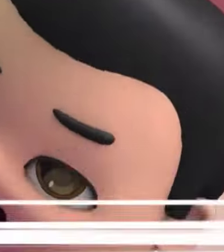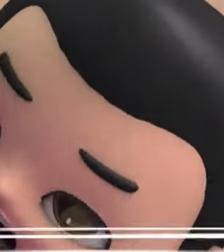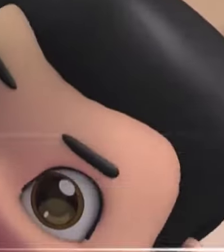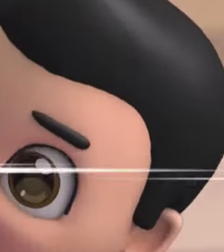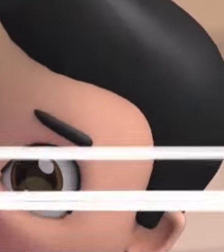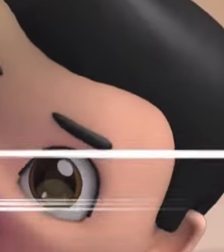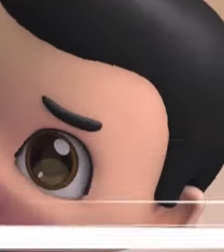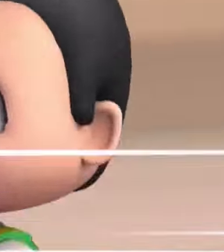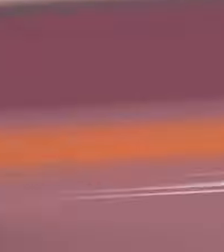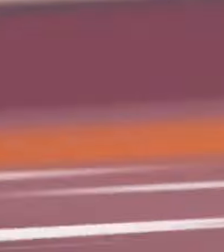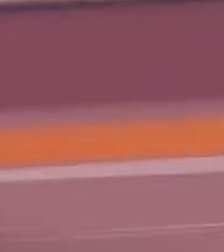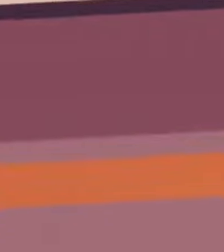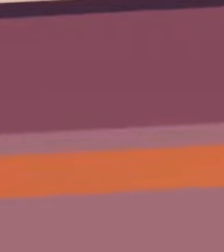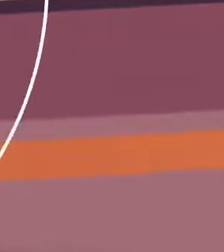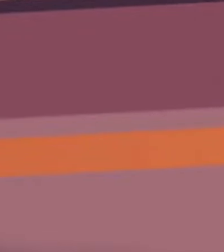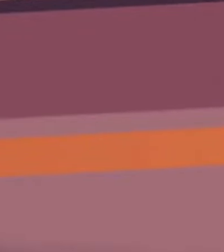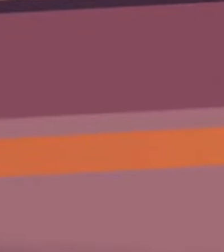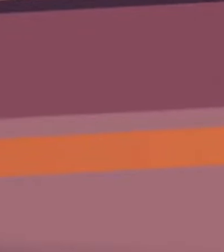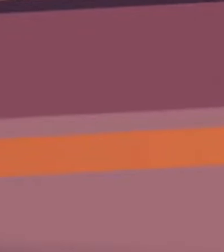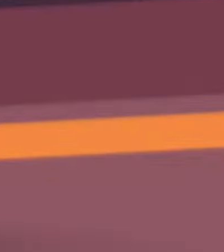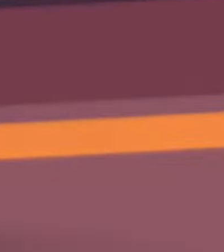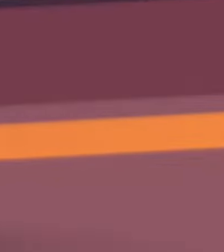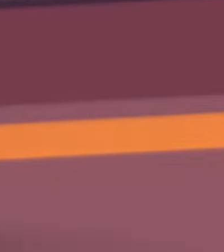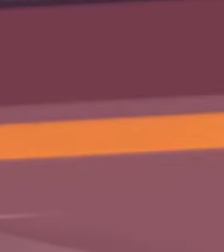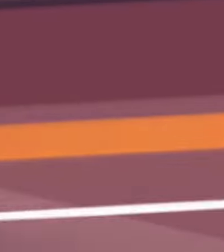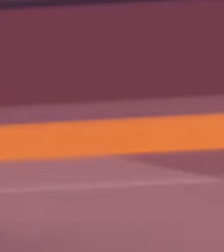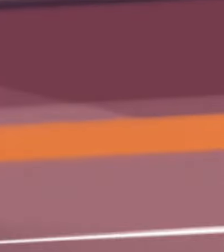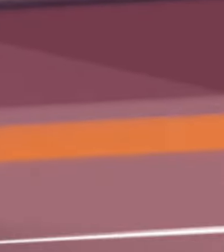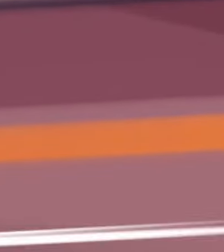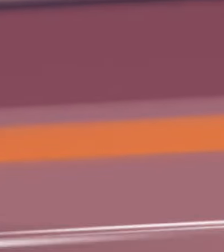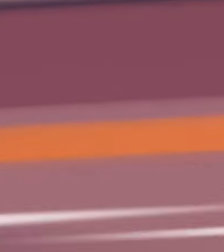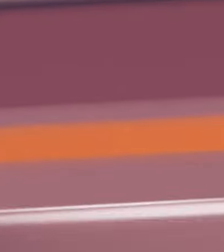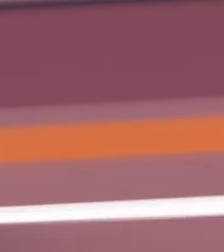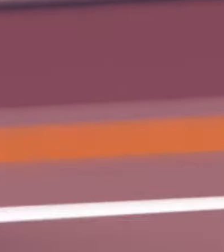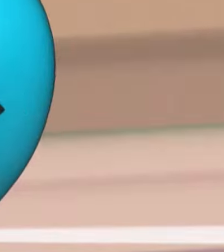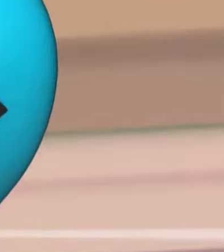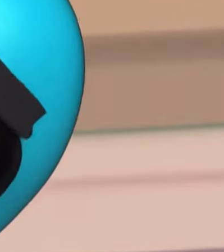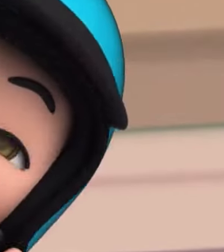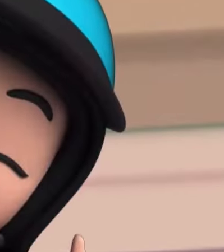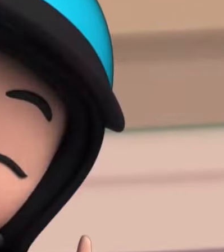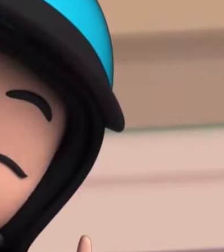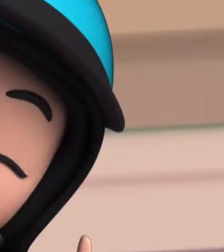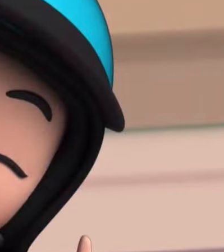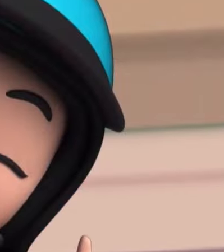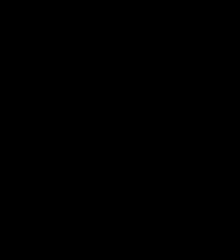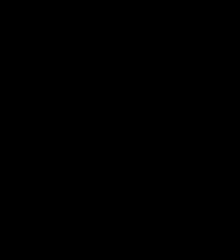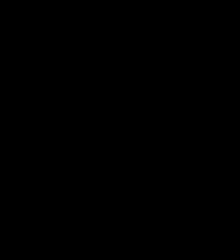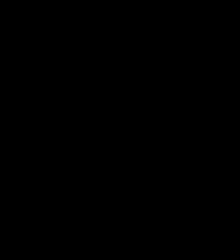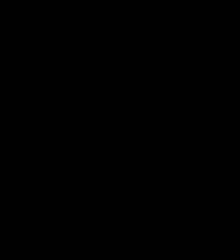Jangan tiru pemanduan seperti ini. Contohi pemanduan dan peraturan dengan berhemah.